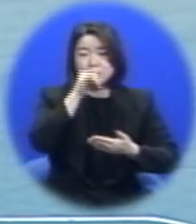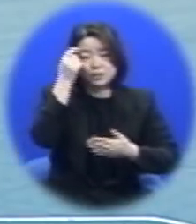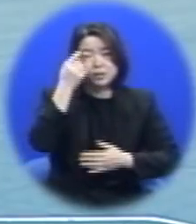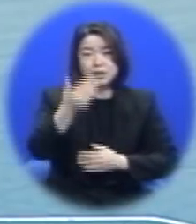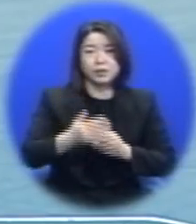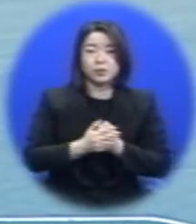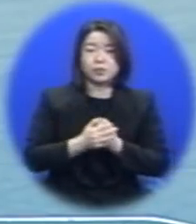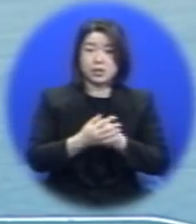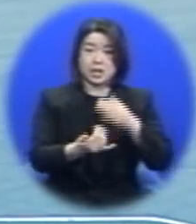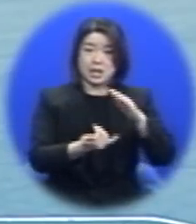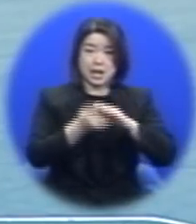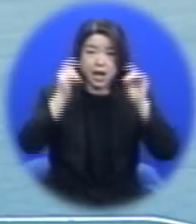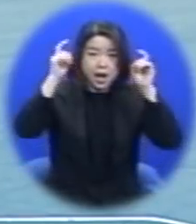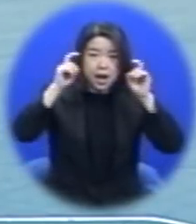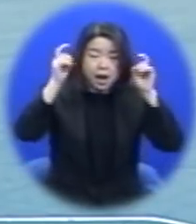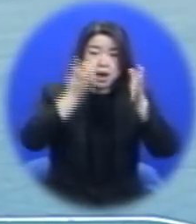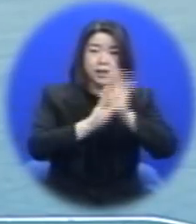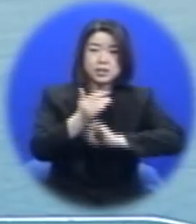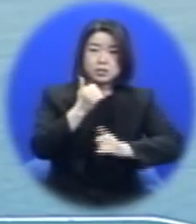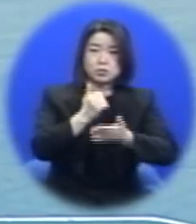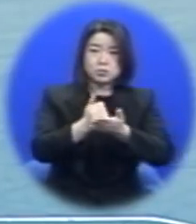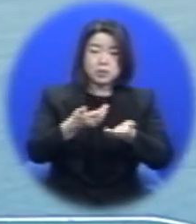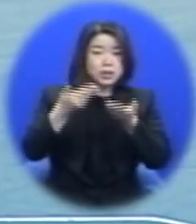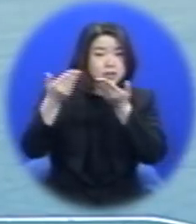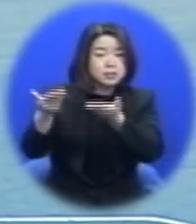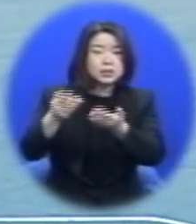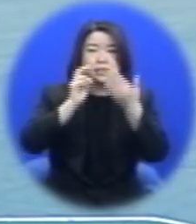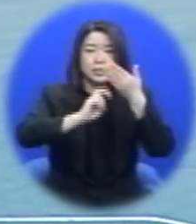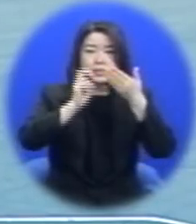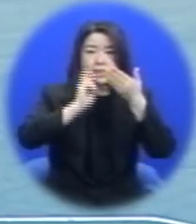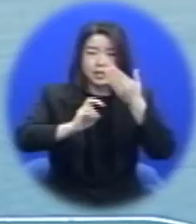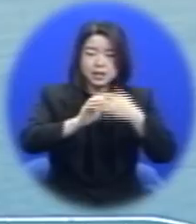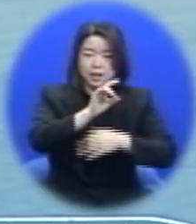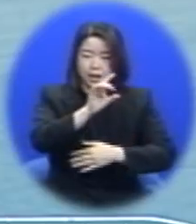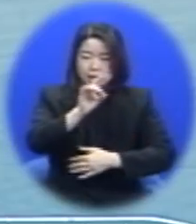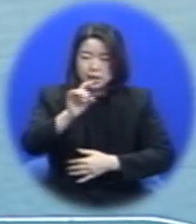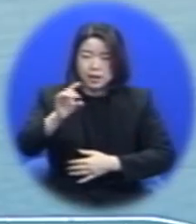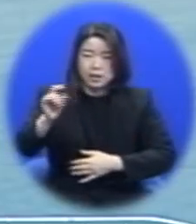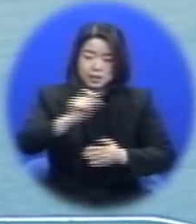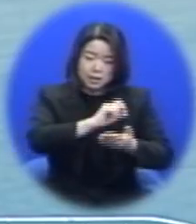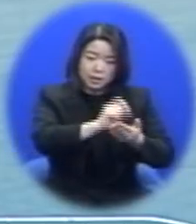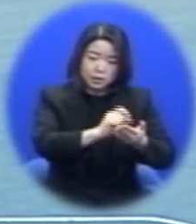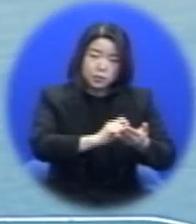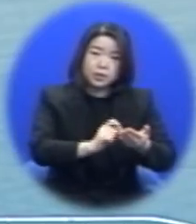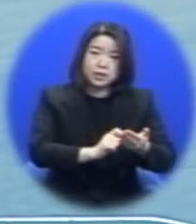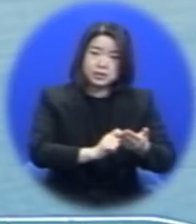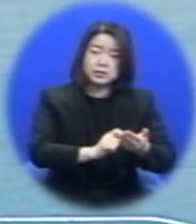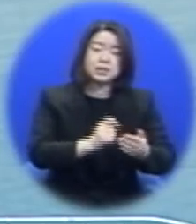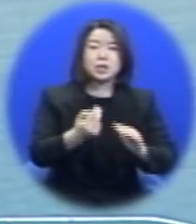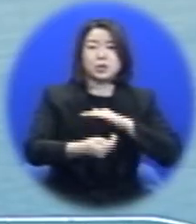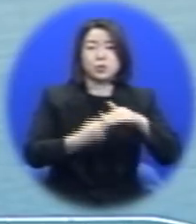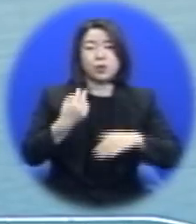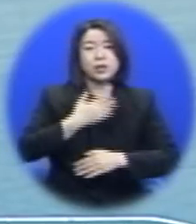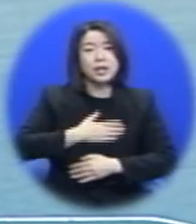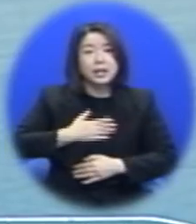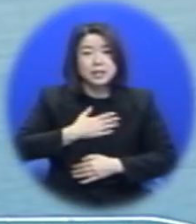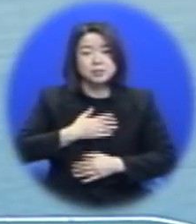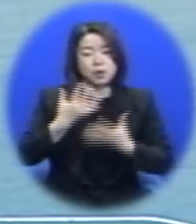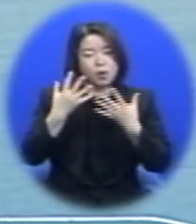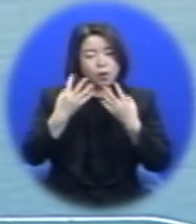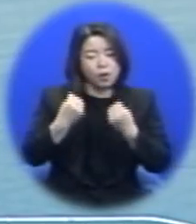어린 양 예수님에게 들려지는 그 찬양을 가사 하나하나를 기록한 요한의 가슴은 얼마나